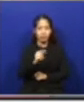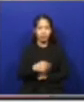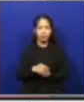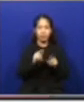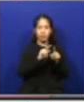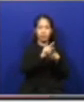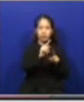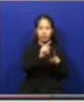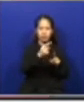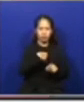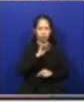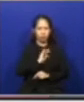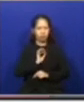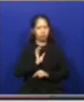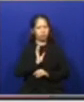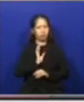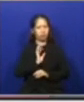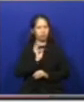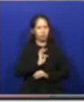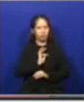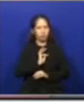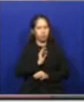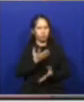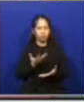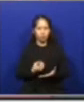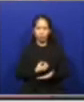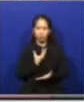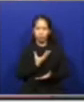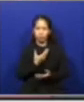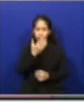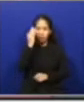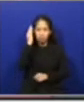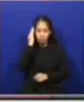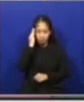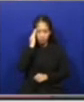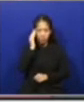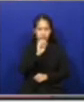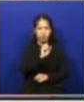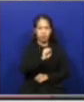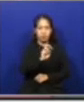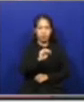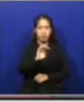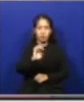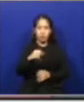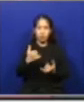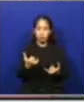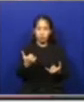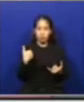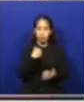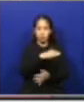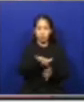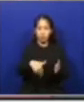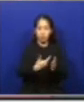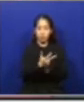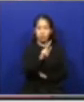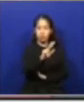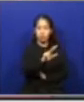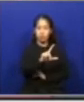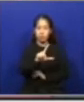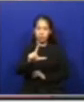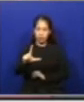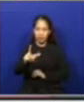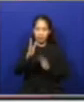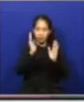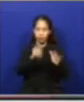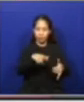ก็ชะงักกันหมดแล้วค่ะท่านประธานทราบไหมคะว่า SME ในประเทศไทยมีจำนวน3ล้านคน3ล้านราย